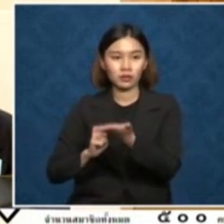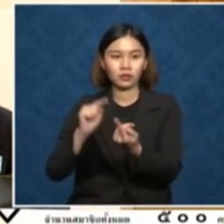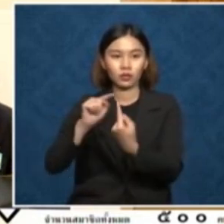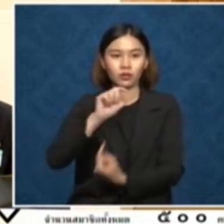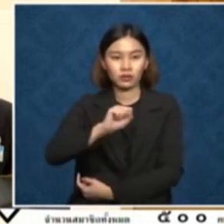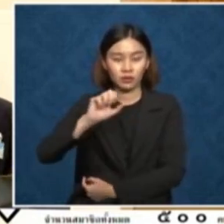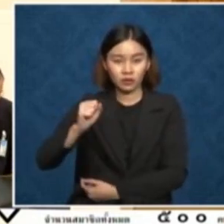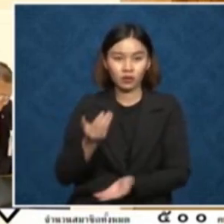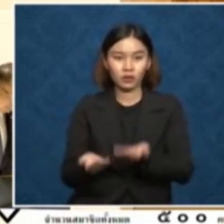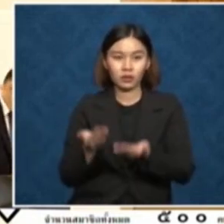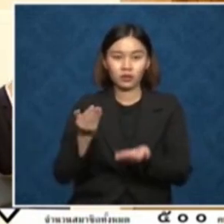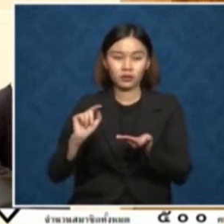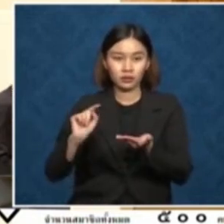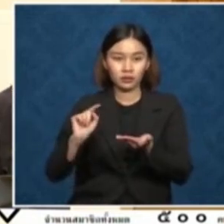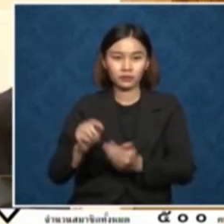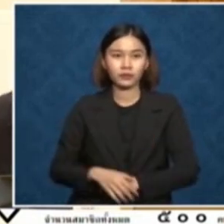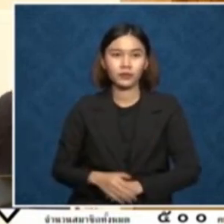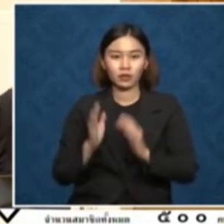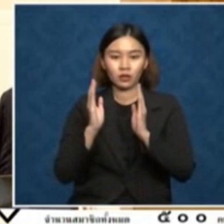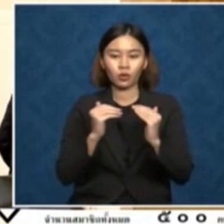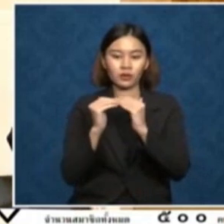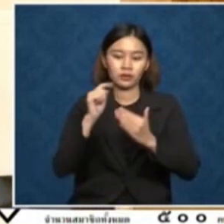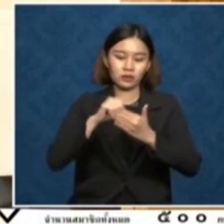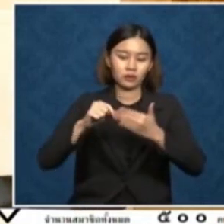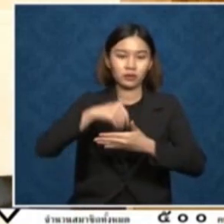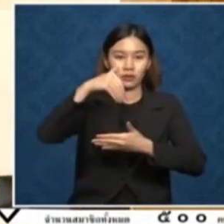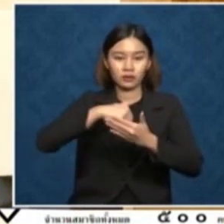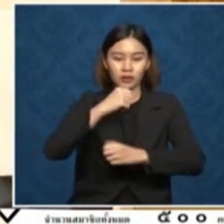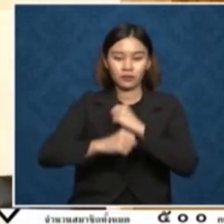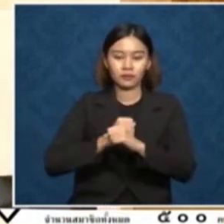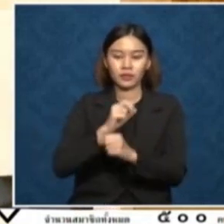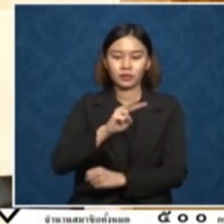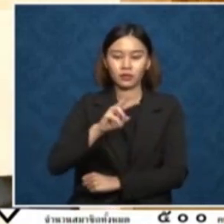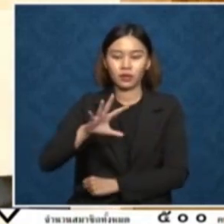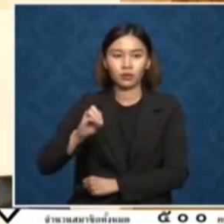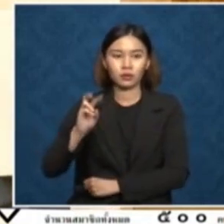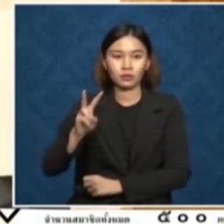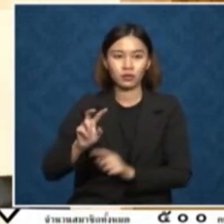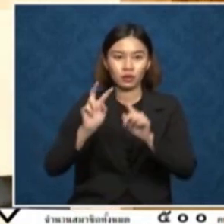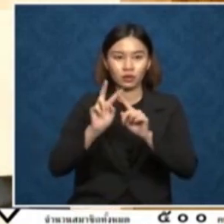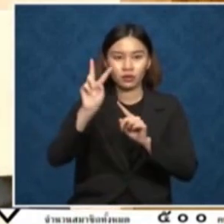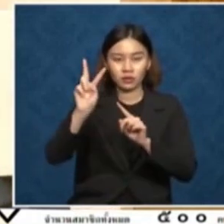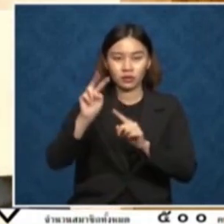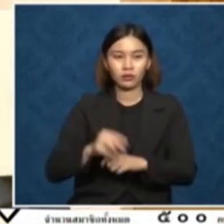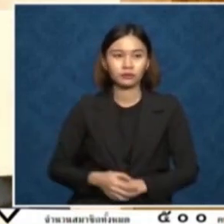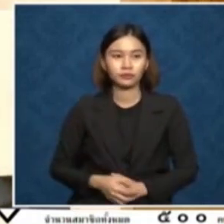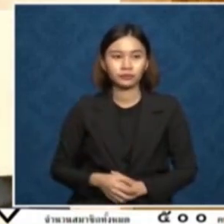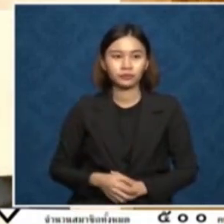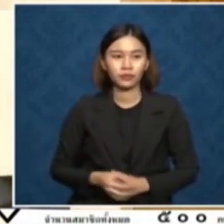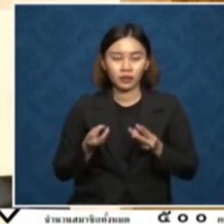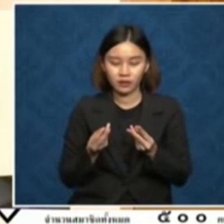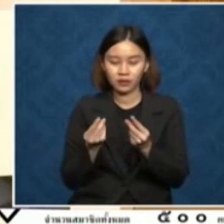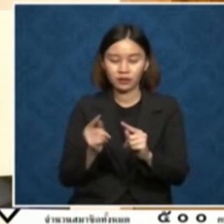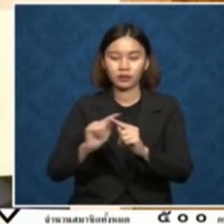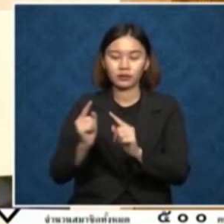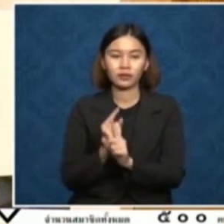ผู้แทนราษฎรหรือผู้มีสิทธิ์เลือกตั้งพ.ศ. 2562ข้อ2รายละเอียด